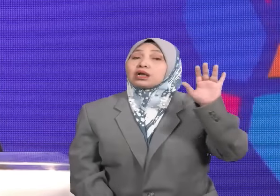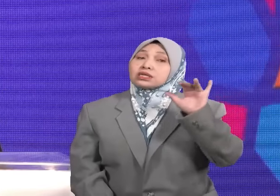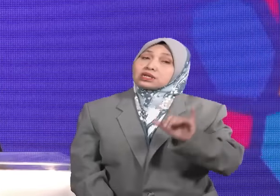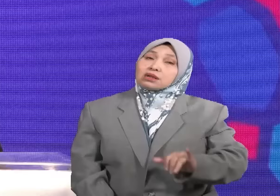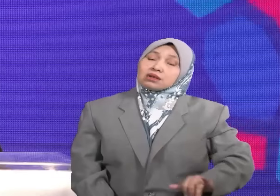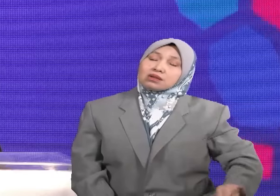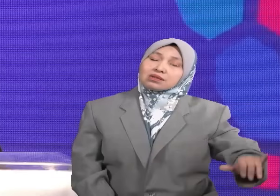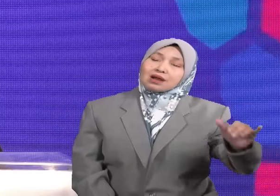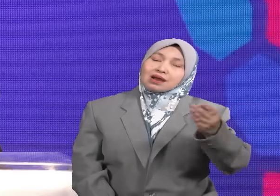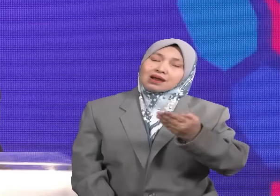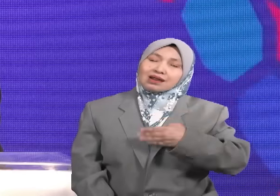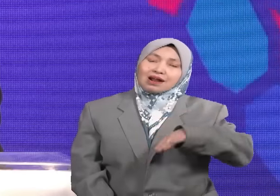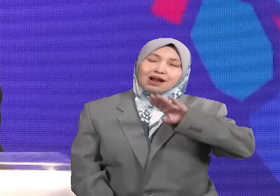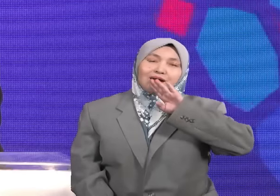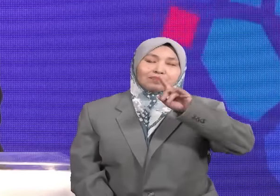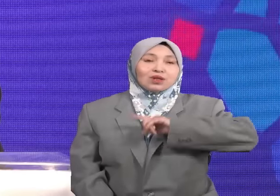يرحمنا